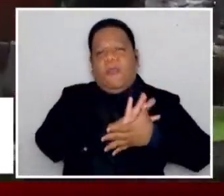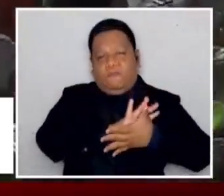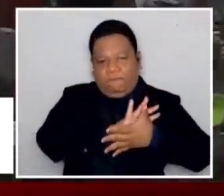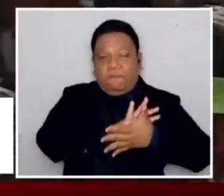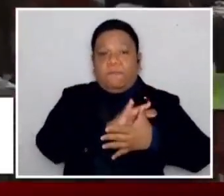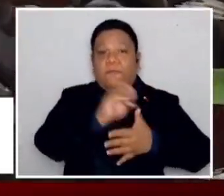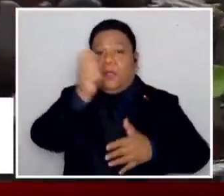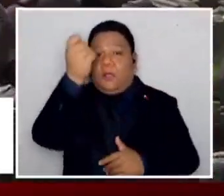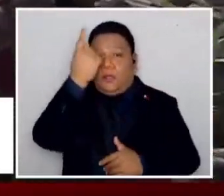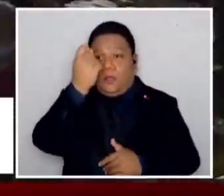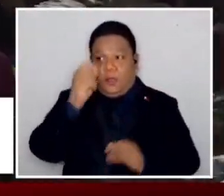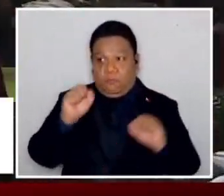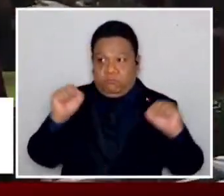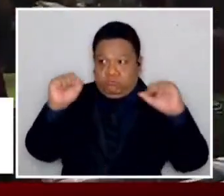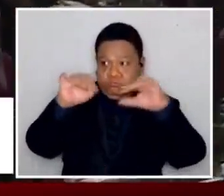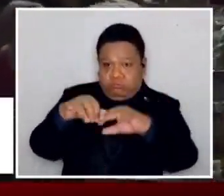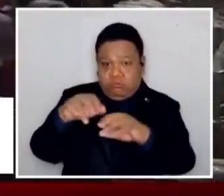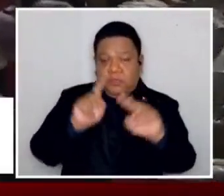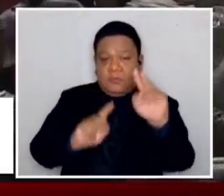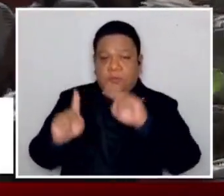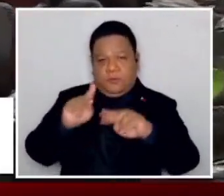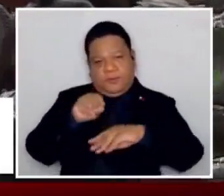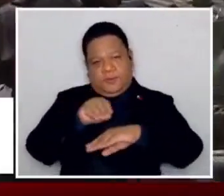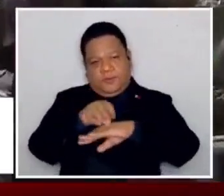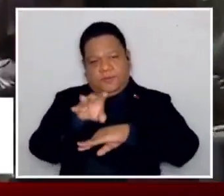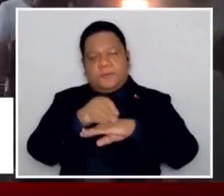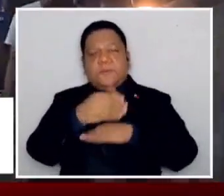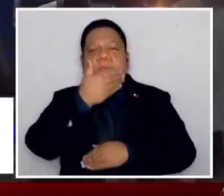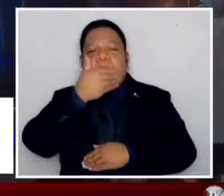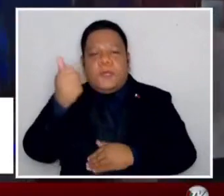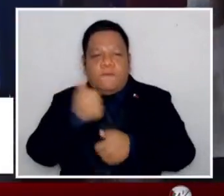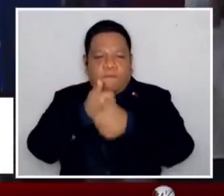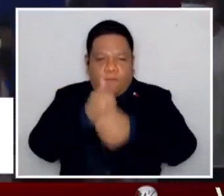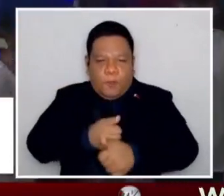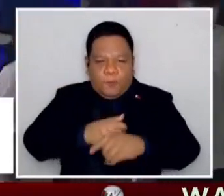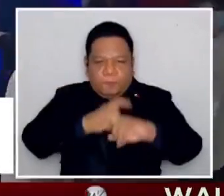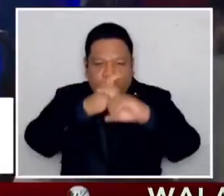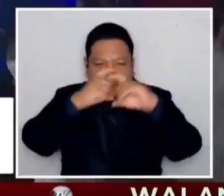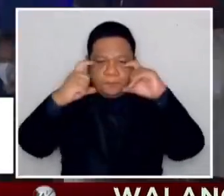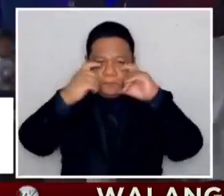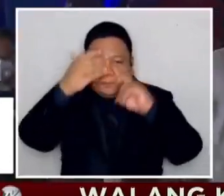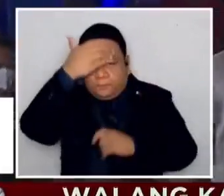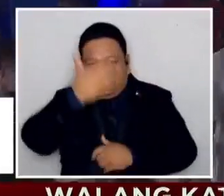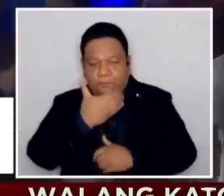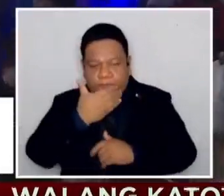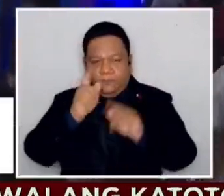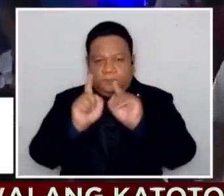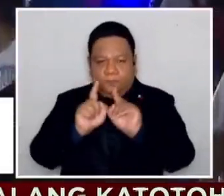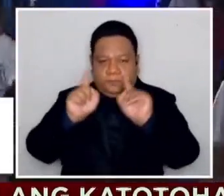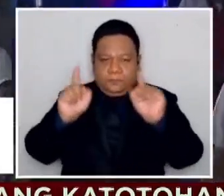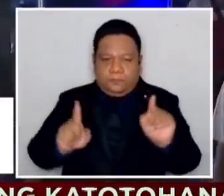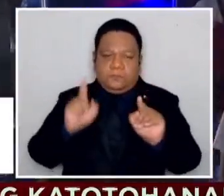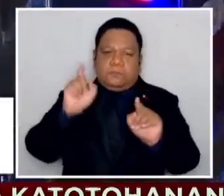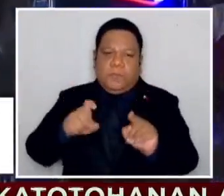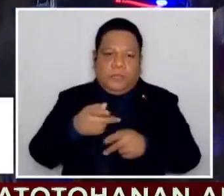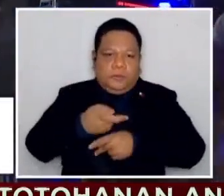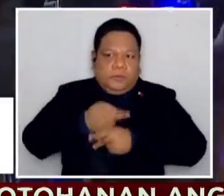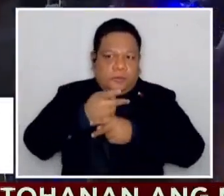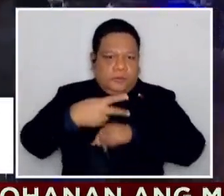mataong lugar, tayo nila sumunod sa health protocols at syempre, mag-ingat sa mga mandurukot.